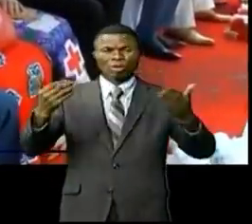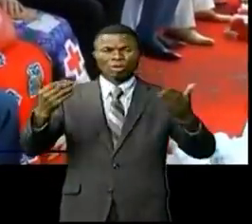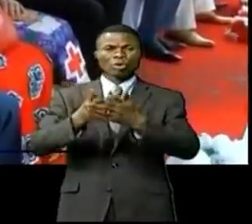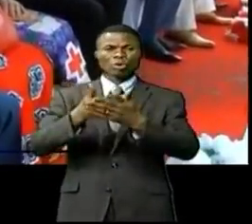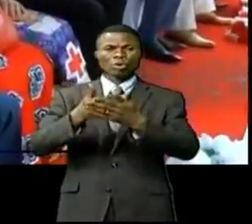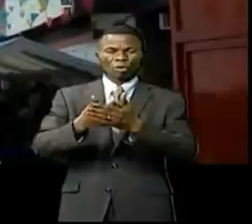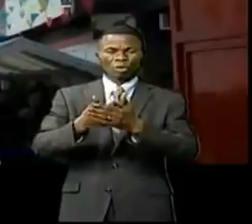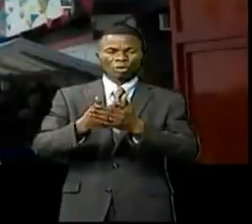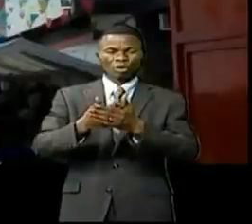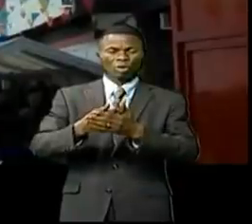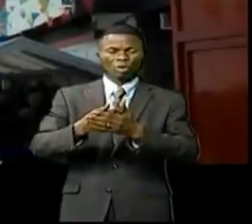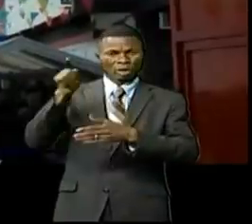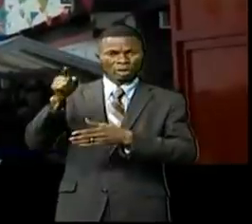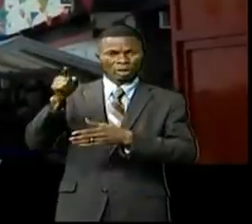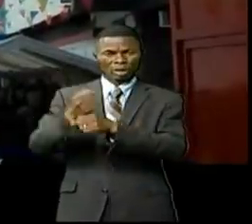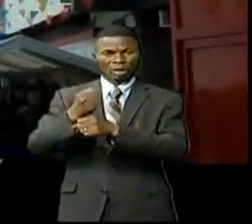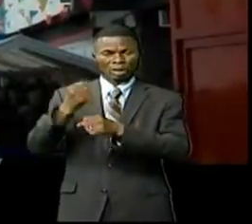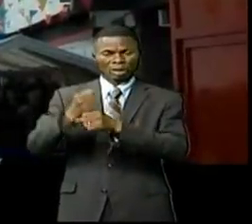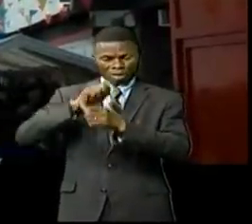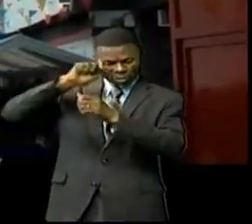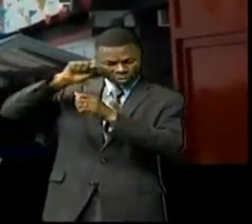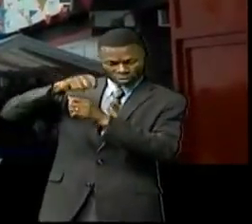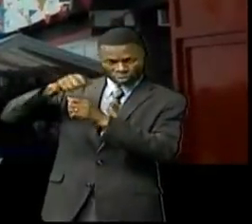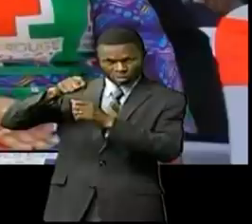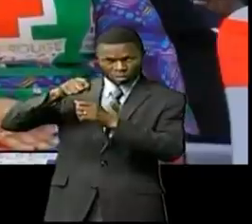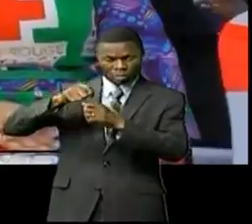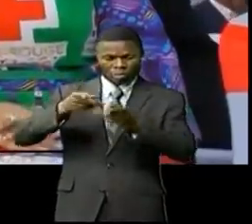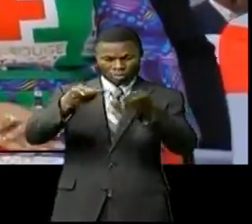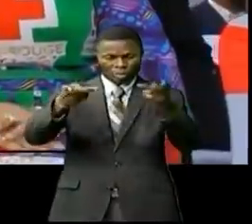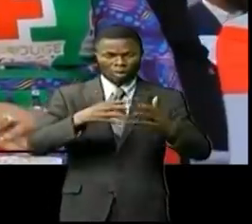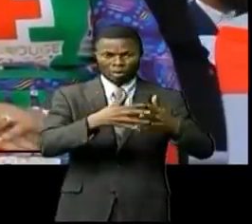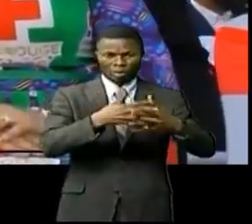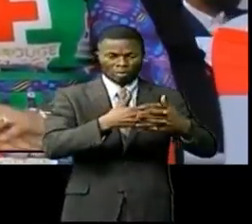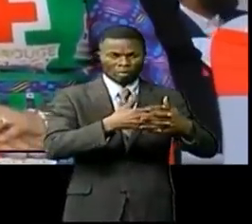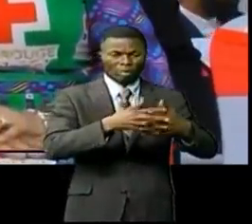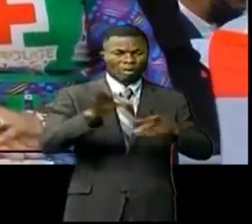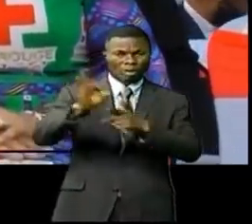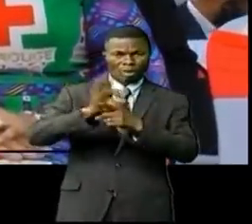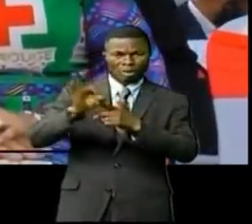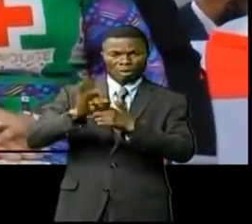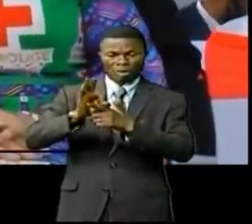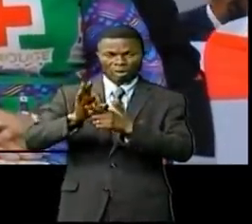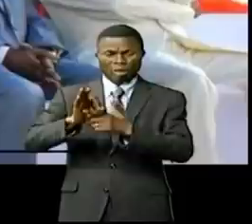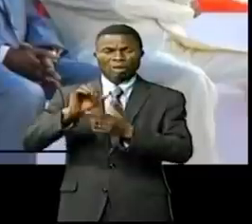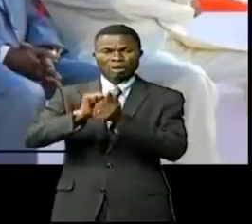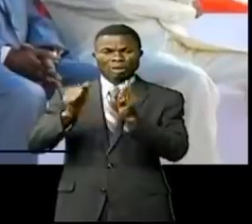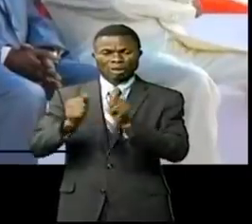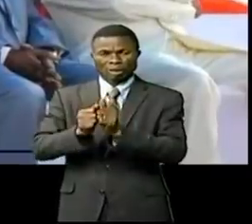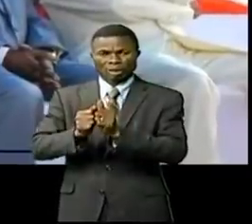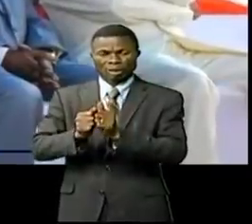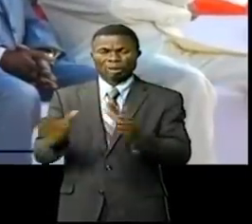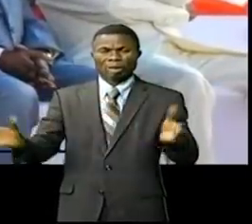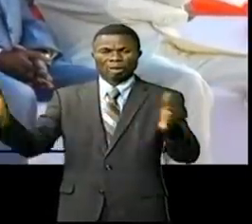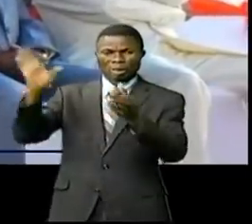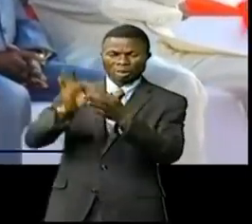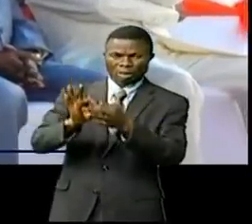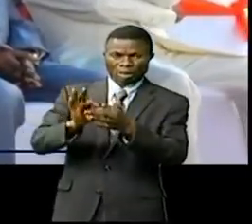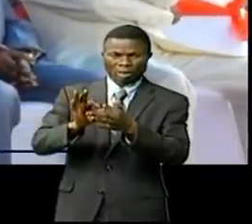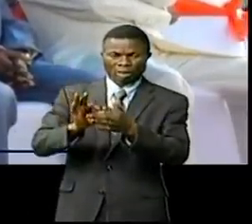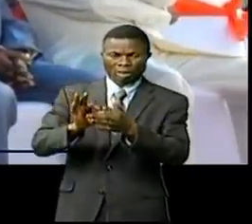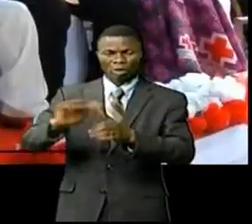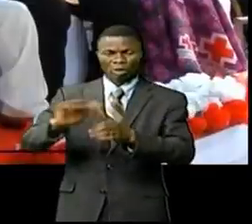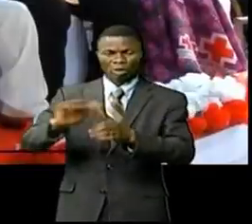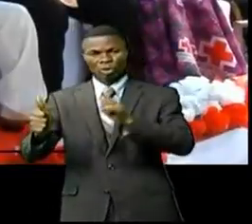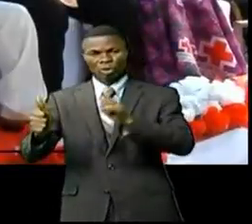devant abriter les services des laboratoires et la salle de machines, la formation des ambulatoires et les jumelages avec quelques